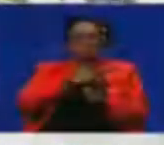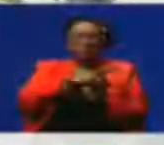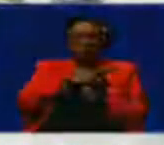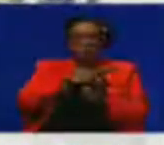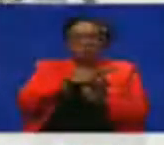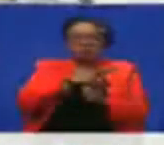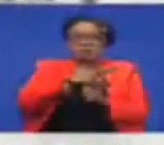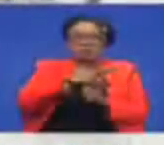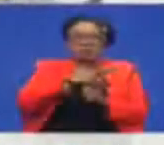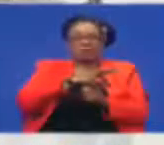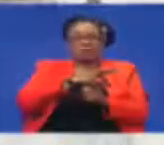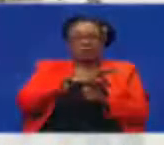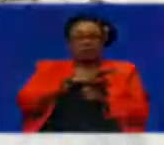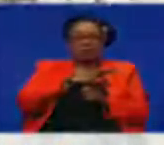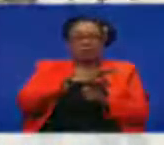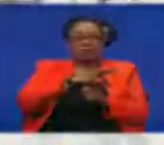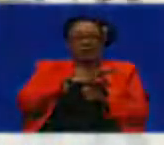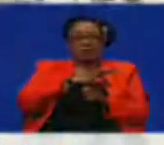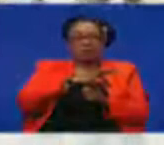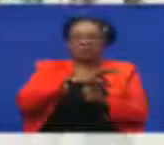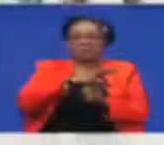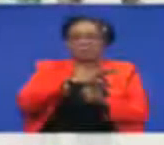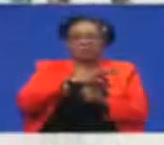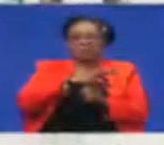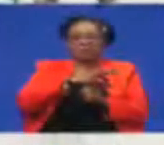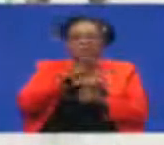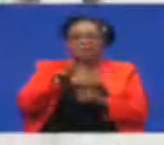itself has made